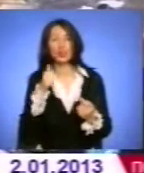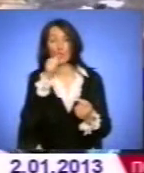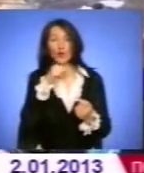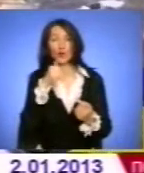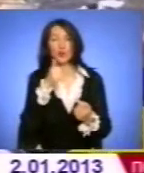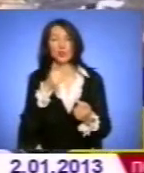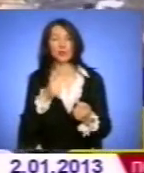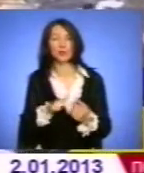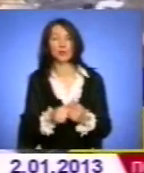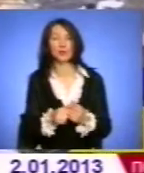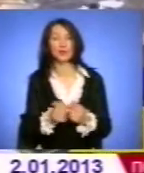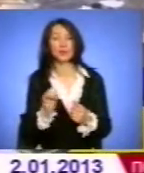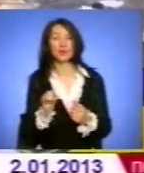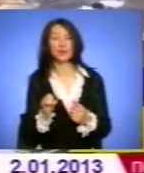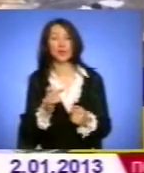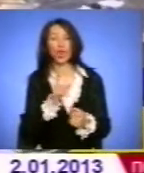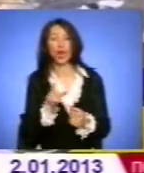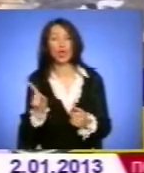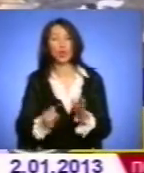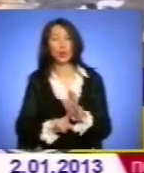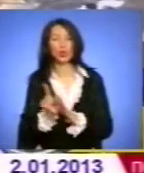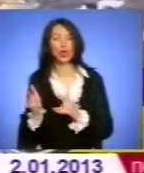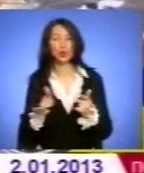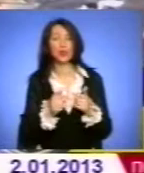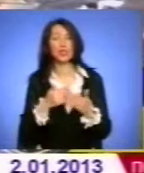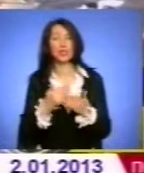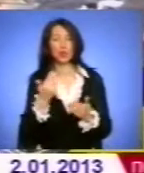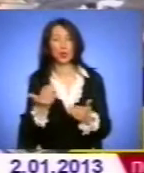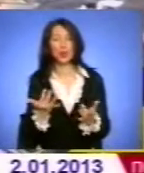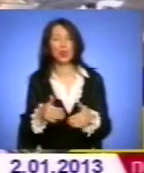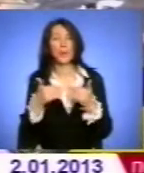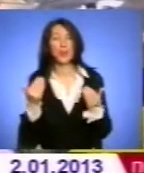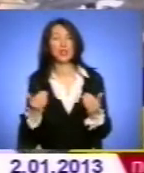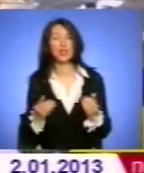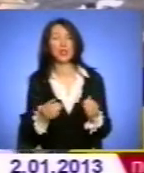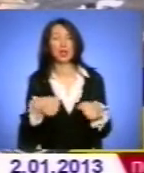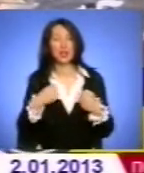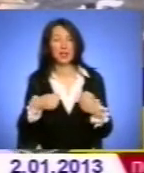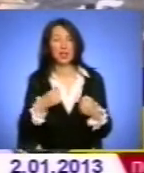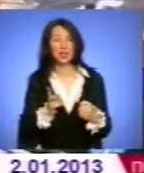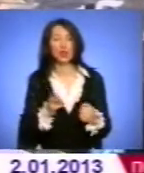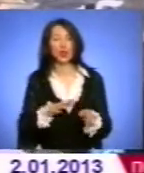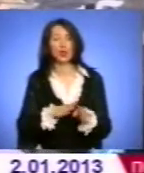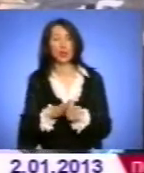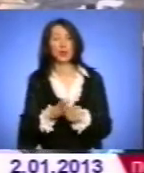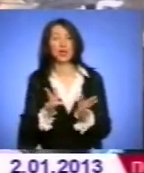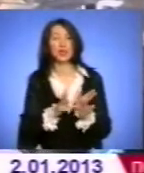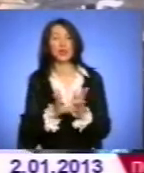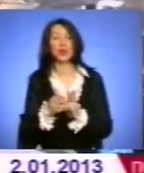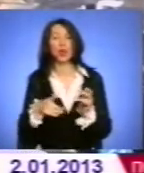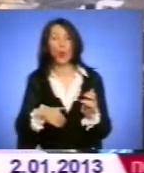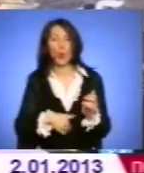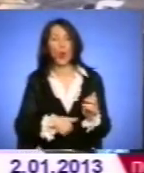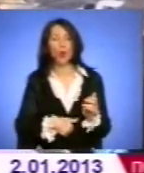і люди починають готуватися до нього ще більш ретельніше, хто дотримуючись різдвяного посту,